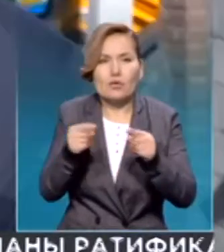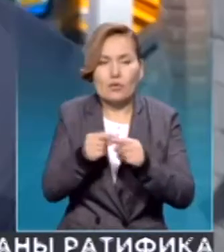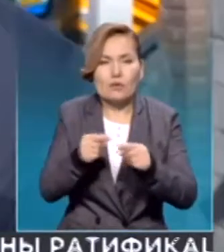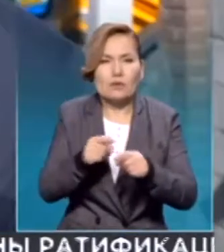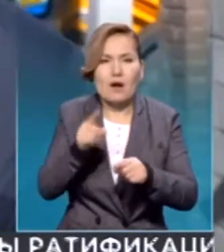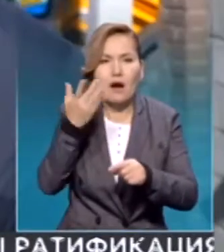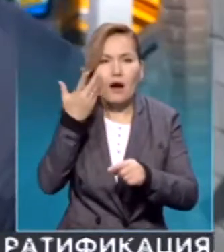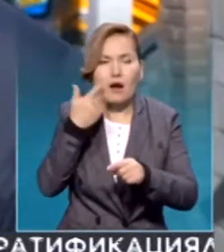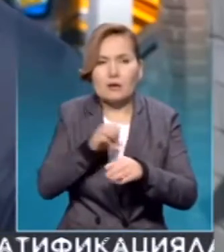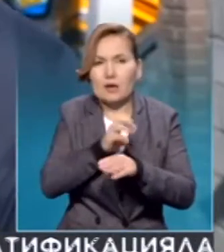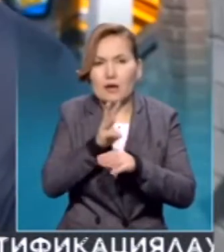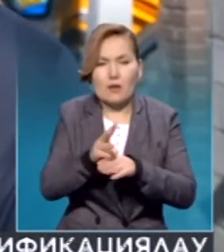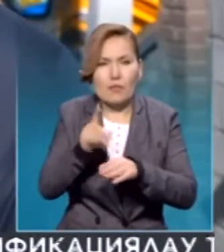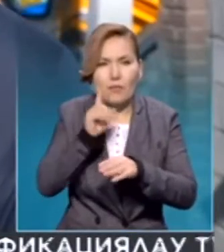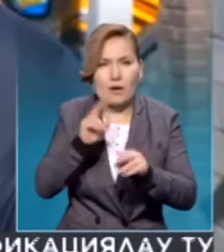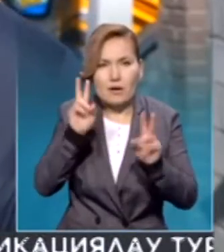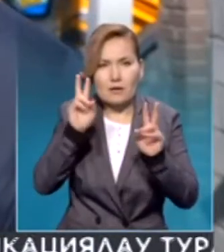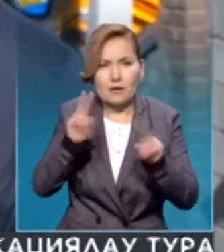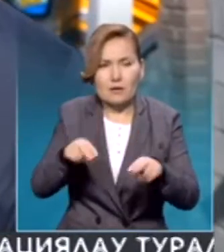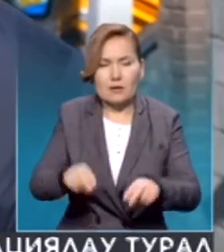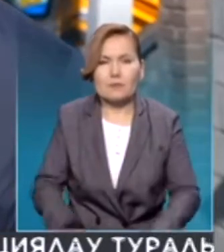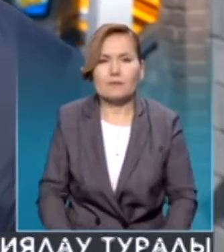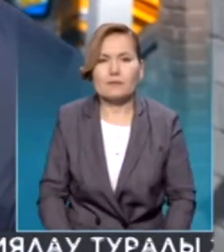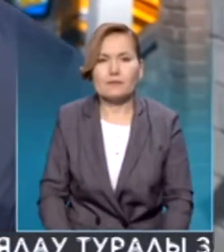мамандар. Накты убакты казырге